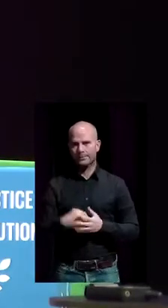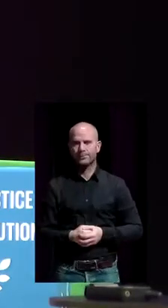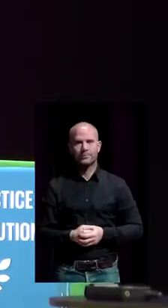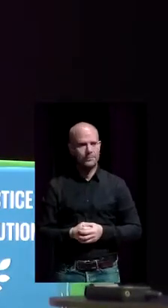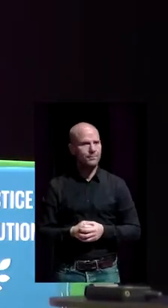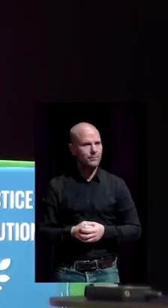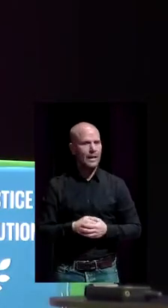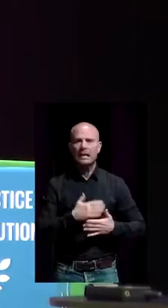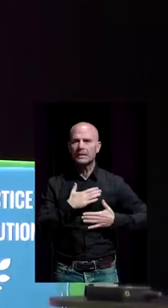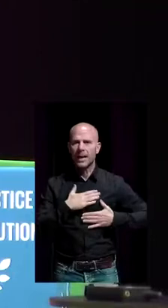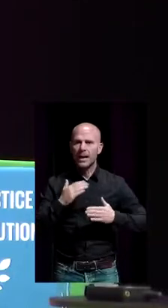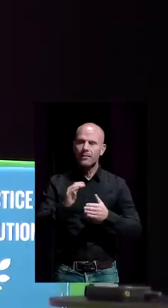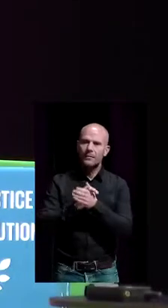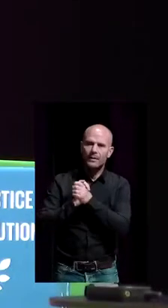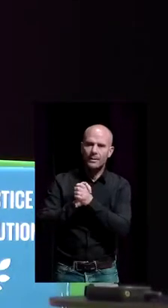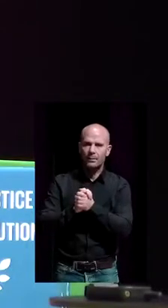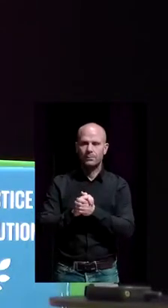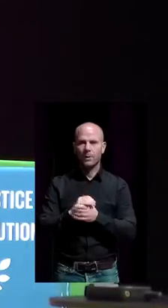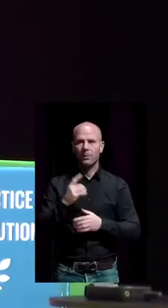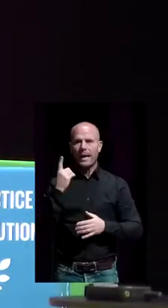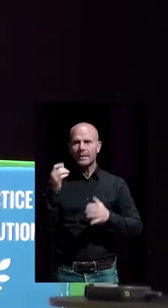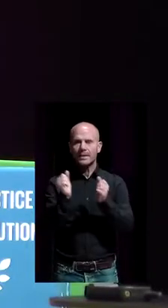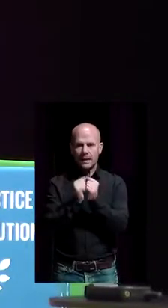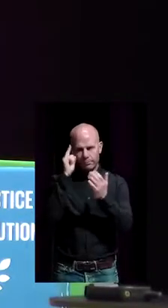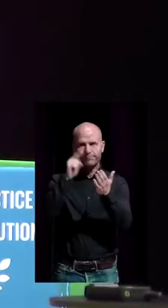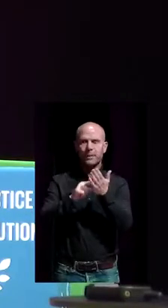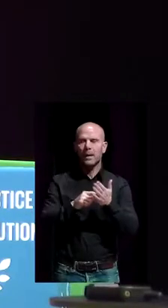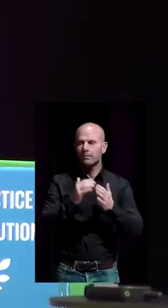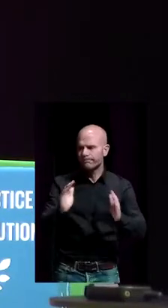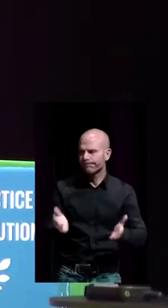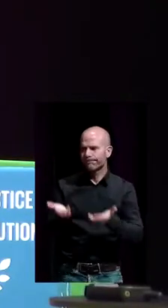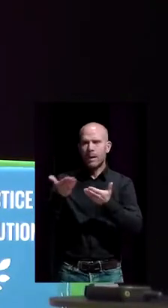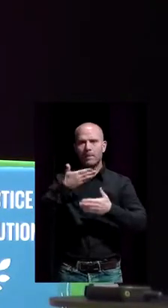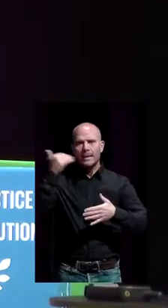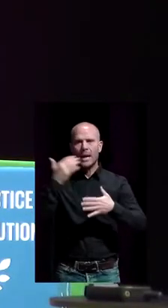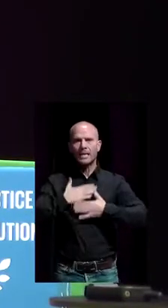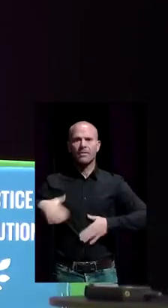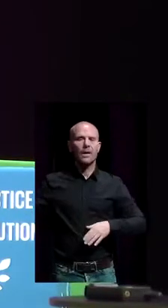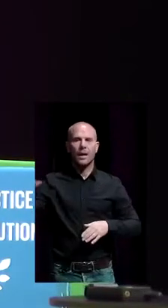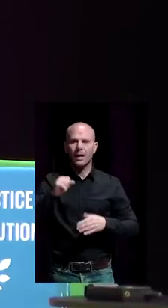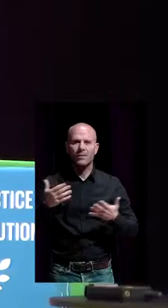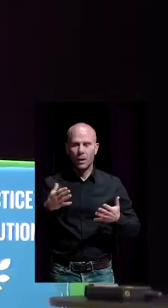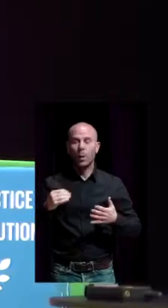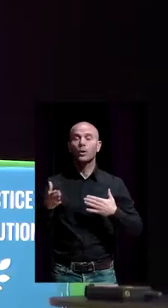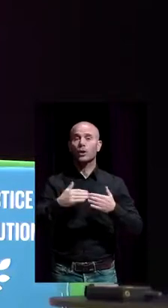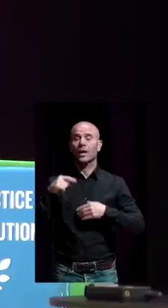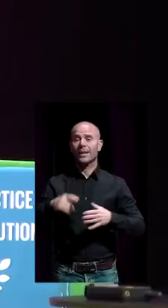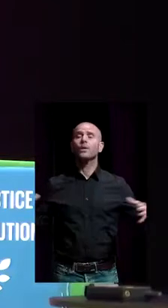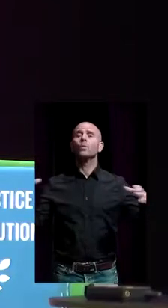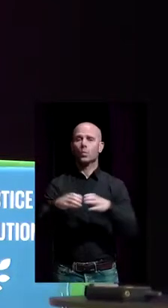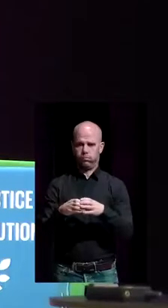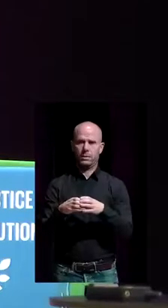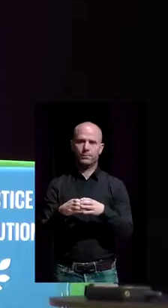Kära vänner, den enda sätt att verka för en bättre hälsa för alla, det är att göra detta